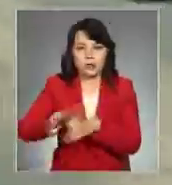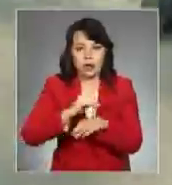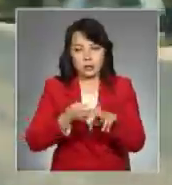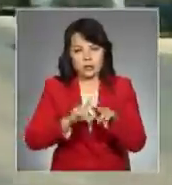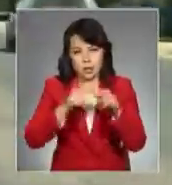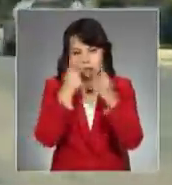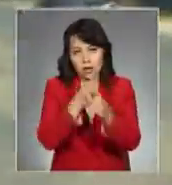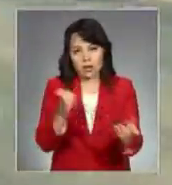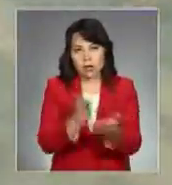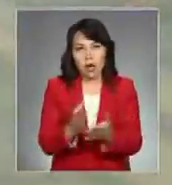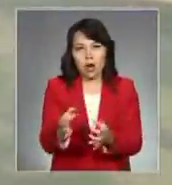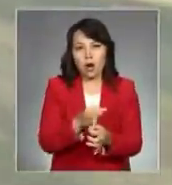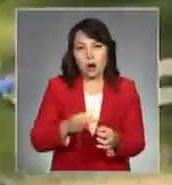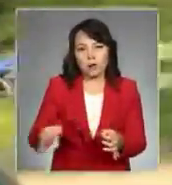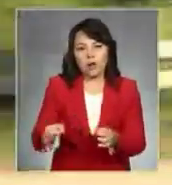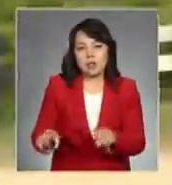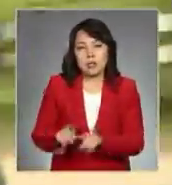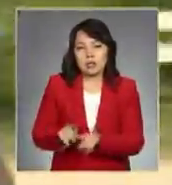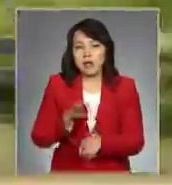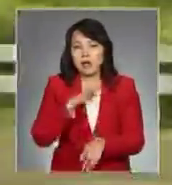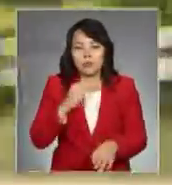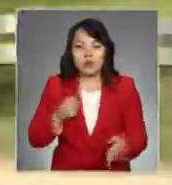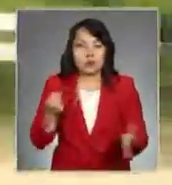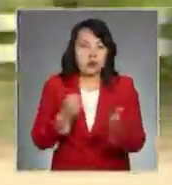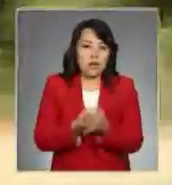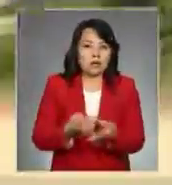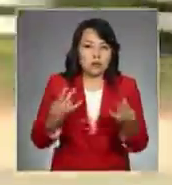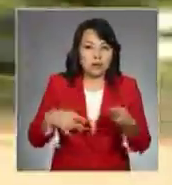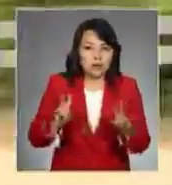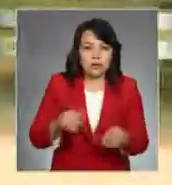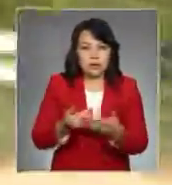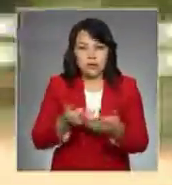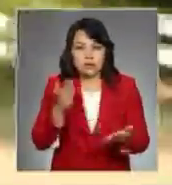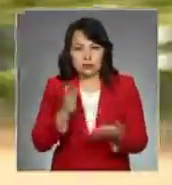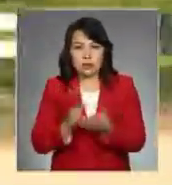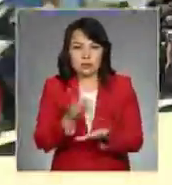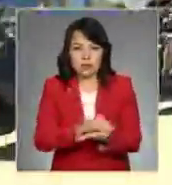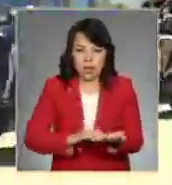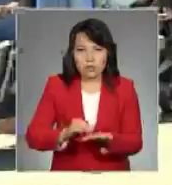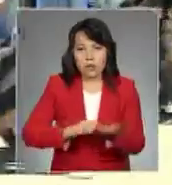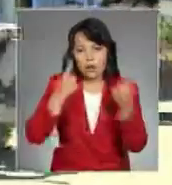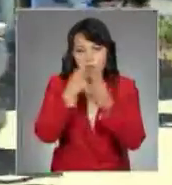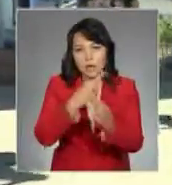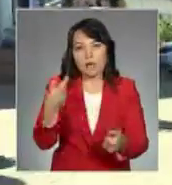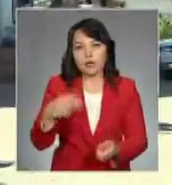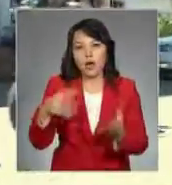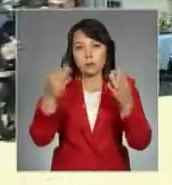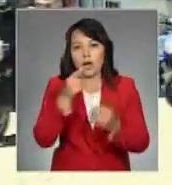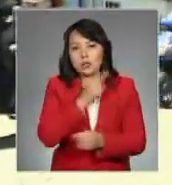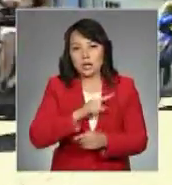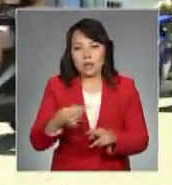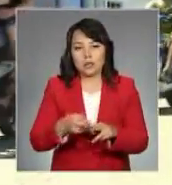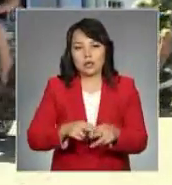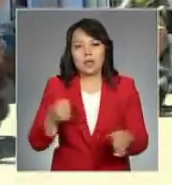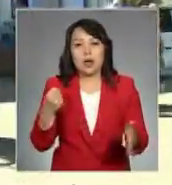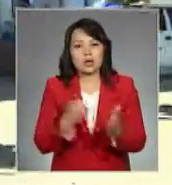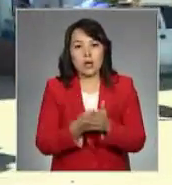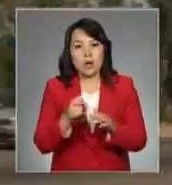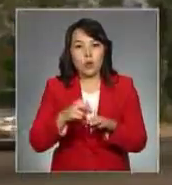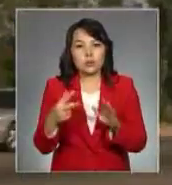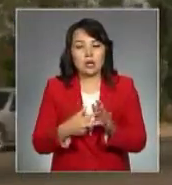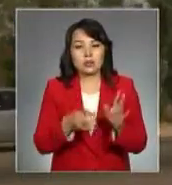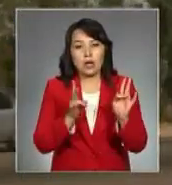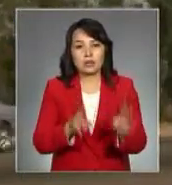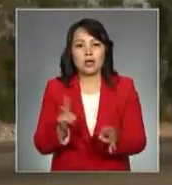облыс аумағындағы жол көлік оқиғаларының жиі қайталануына байланысты өткізіліп отыр. Айта кету керек, небары 20 күннің ішінде өңір жолдарында